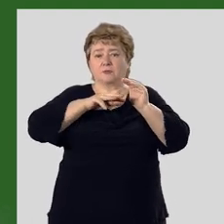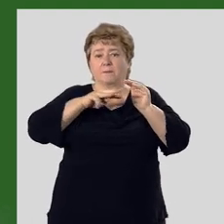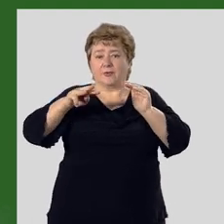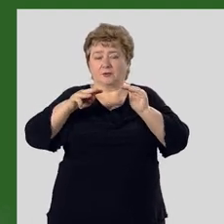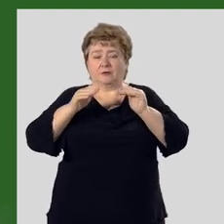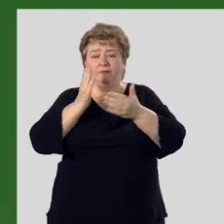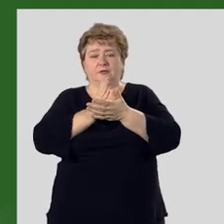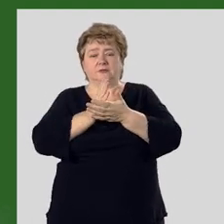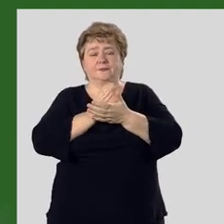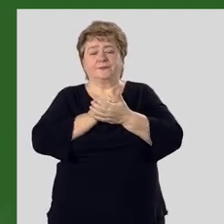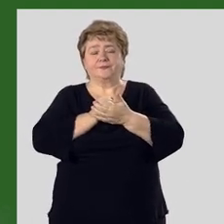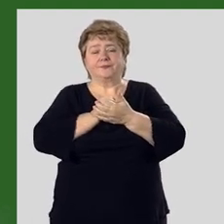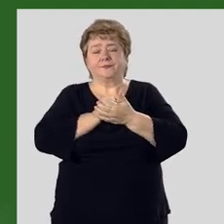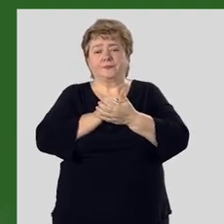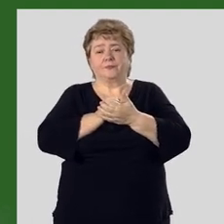метров.